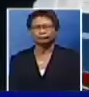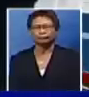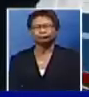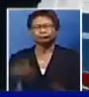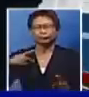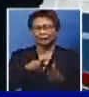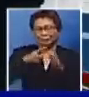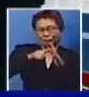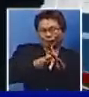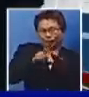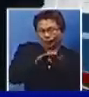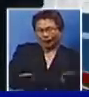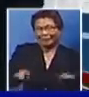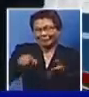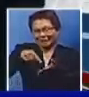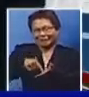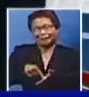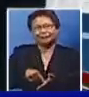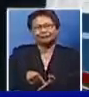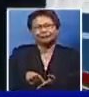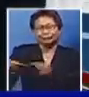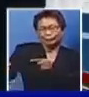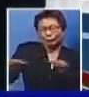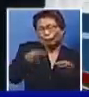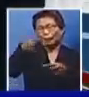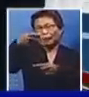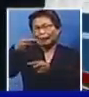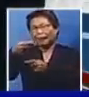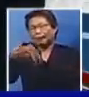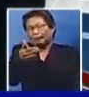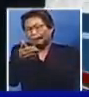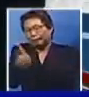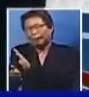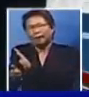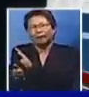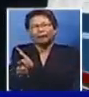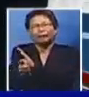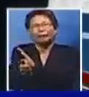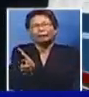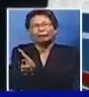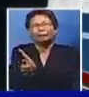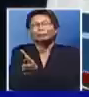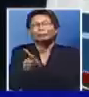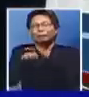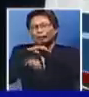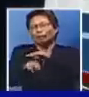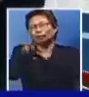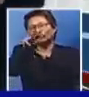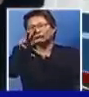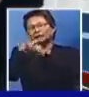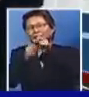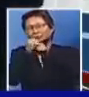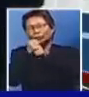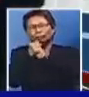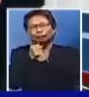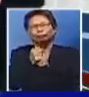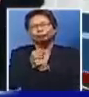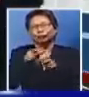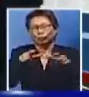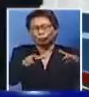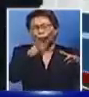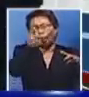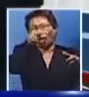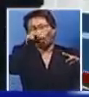Baik, kita mulakan dengan perkembangan ini. Saingan kumpulan H kelayakan Piala Asia 2019 bawah 23 tahun. Skuad Dato' Ong Kim